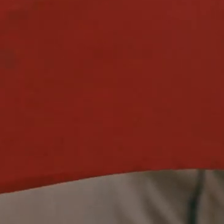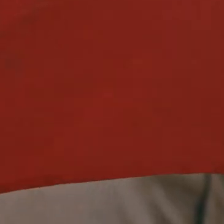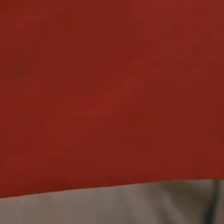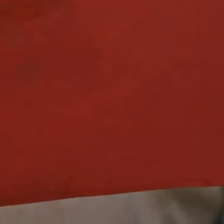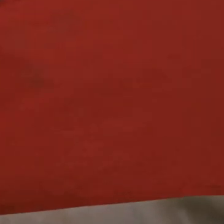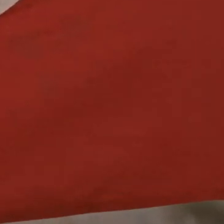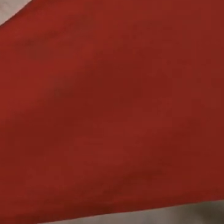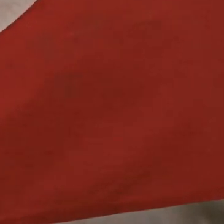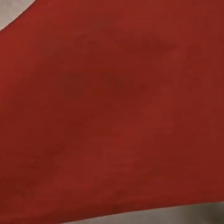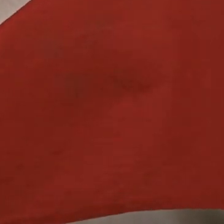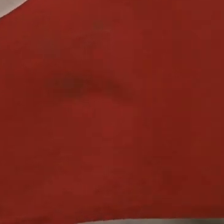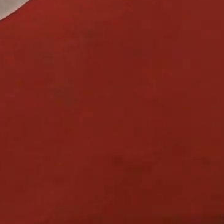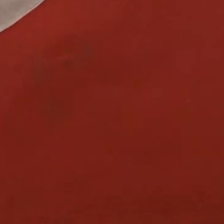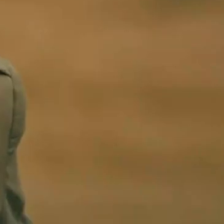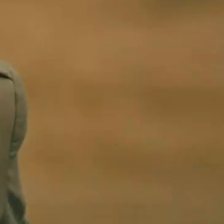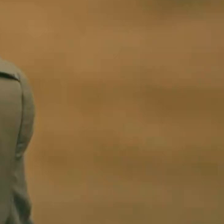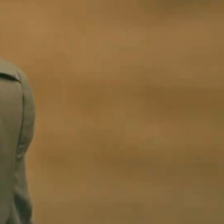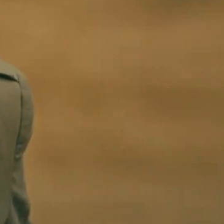dalgalanıyor.